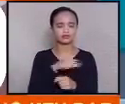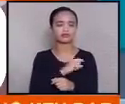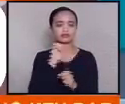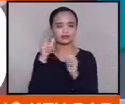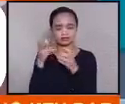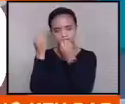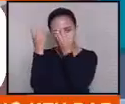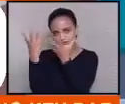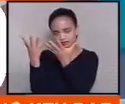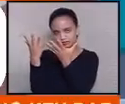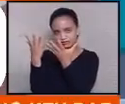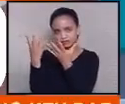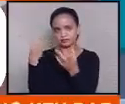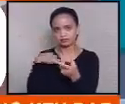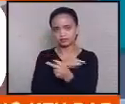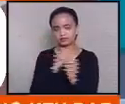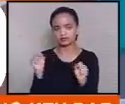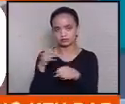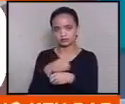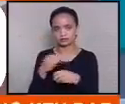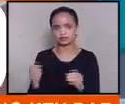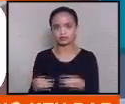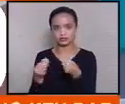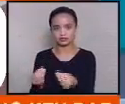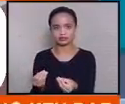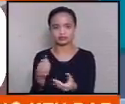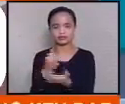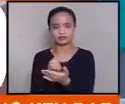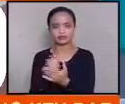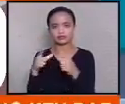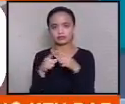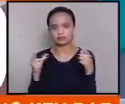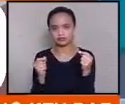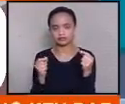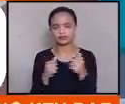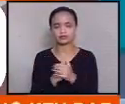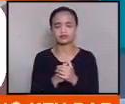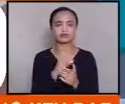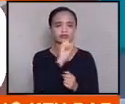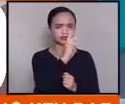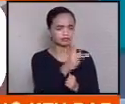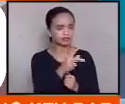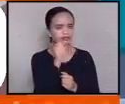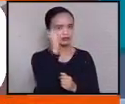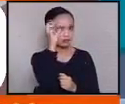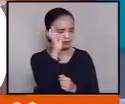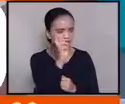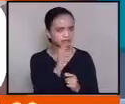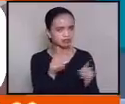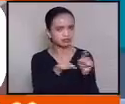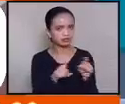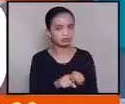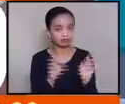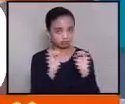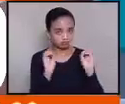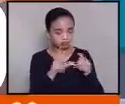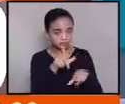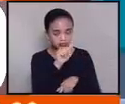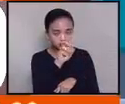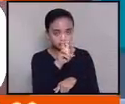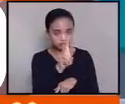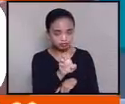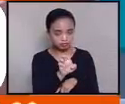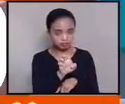na ipigil sila ng payslip. Sir, ganito. Mga previous nila. Okay, pati sir, wala raw silang leave, but